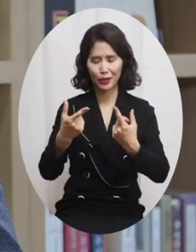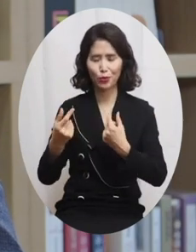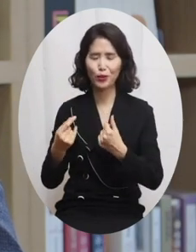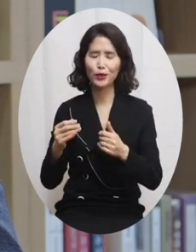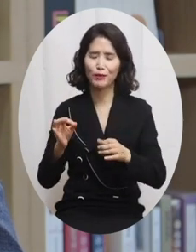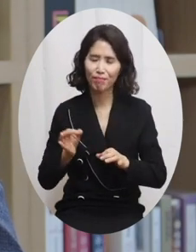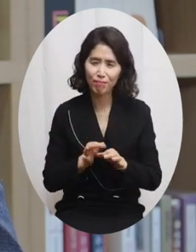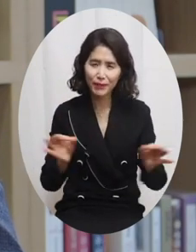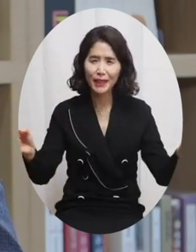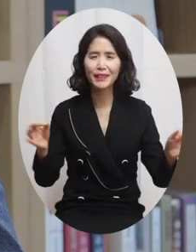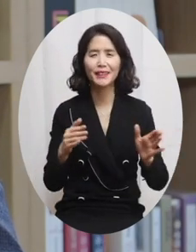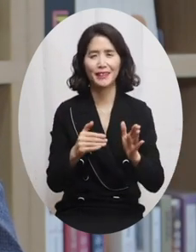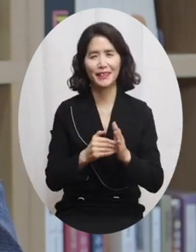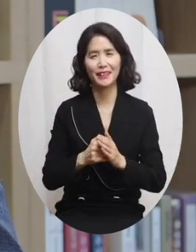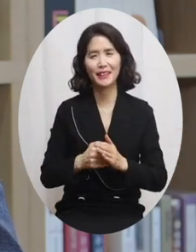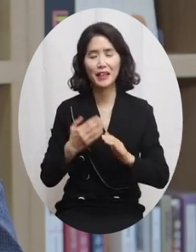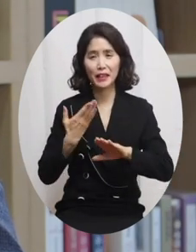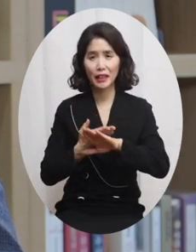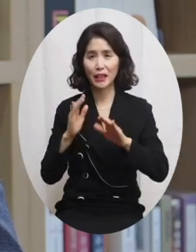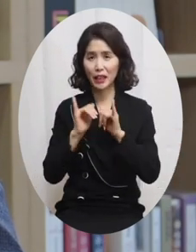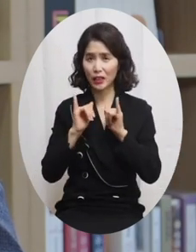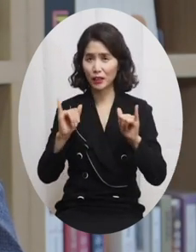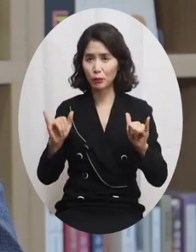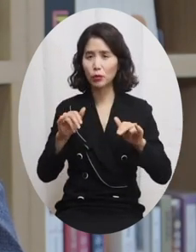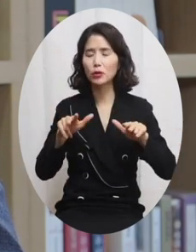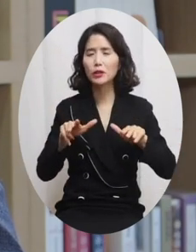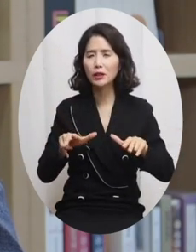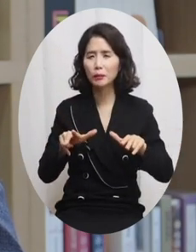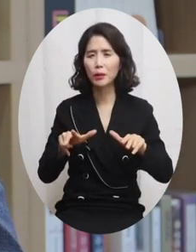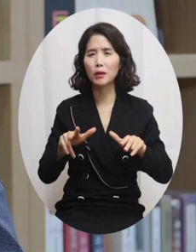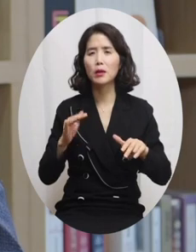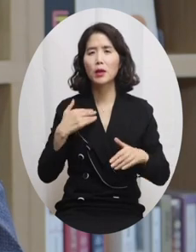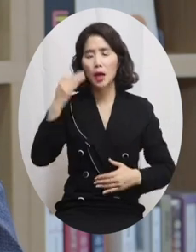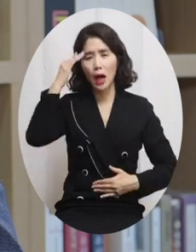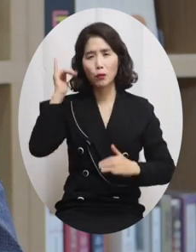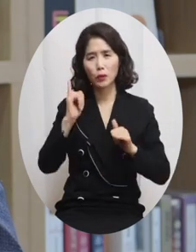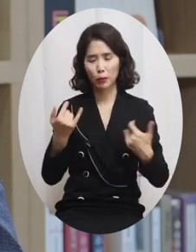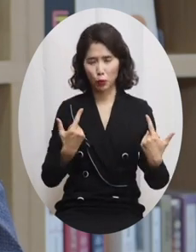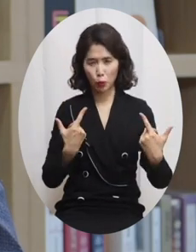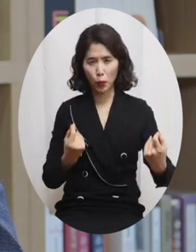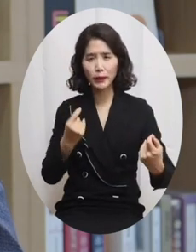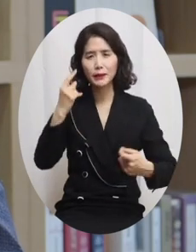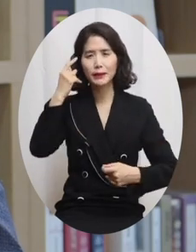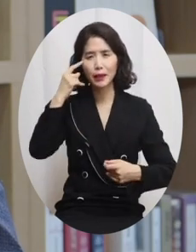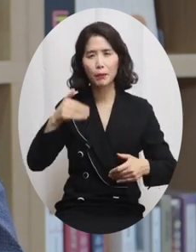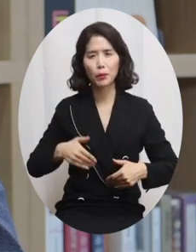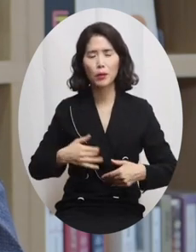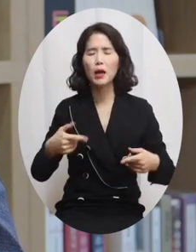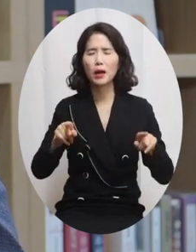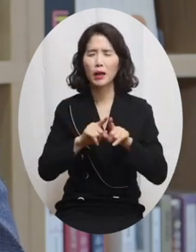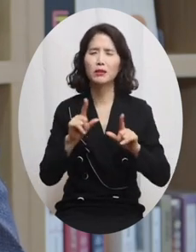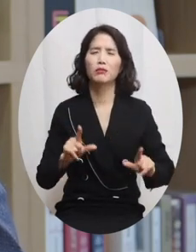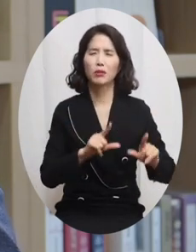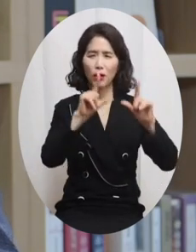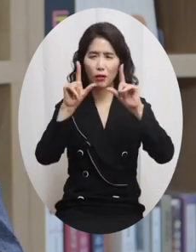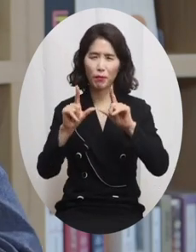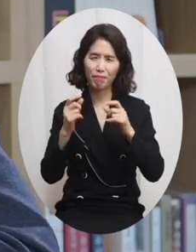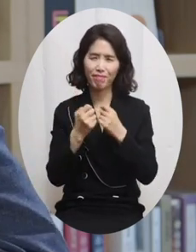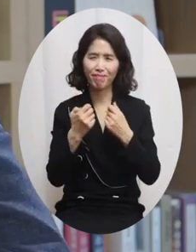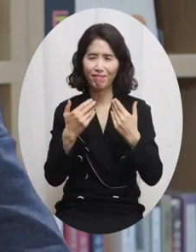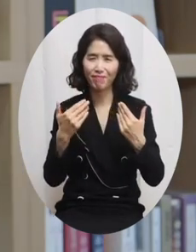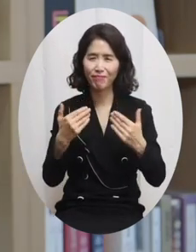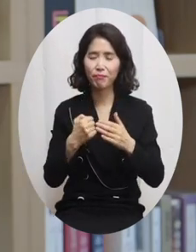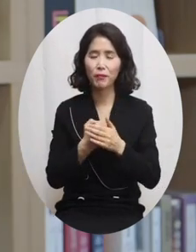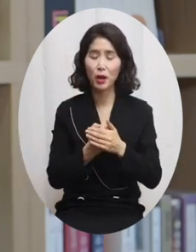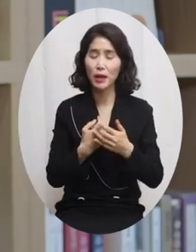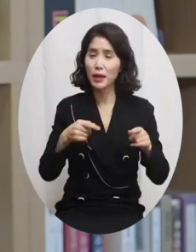했던 거고 외국인들도 이제는 같이 인식을 하고 살아가야 됩니다. 그러면